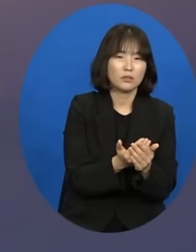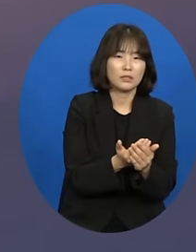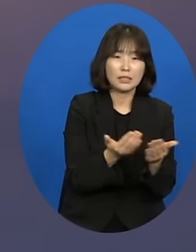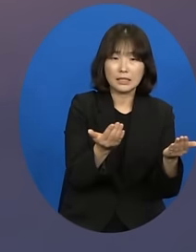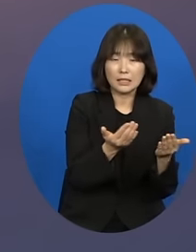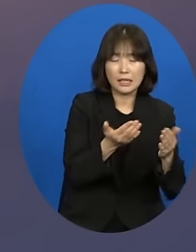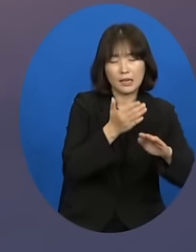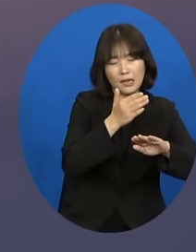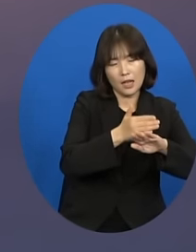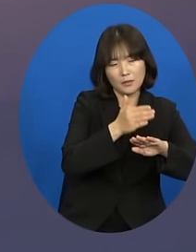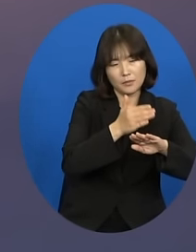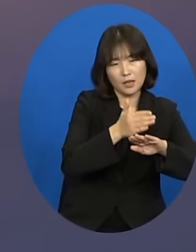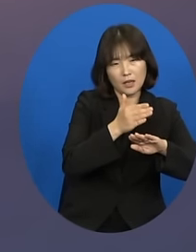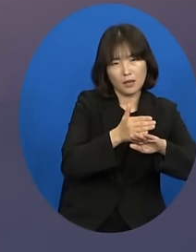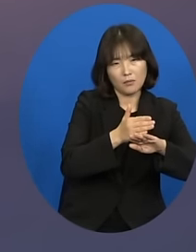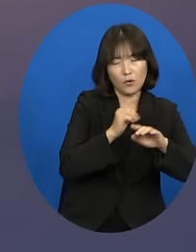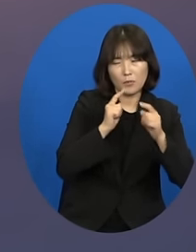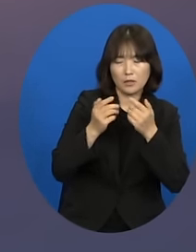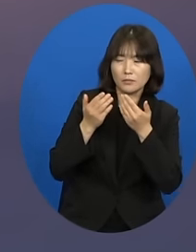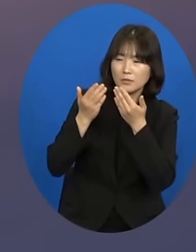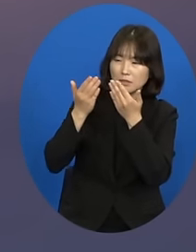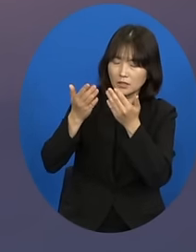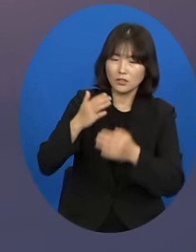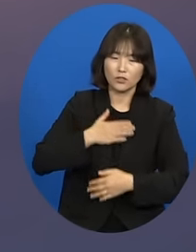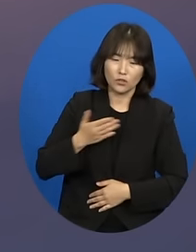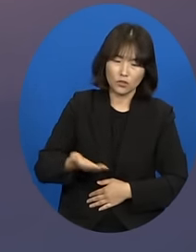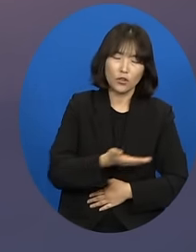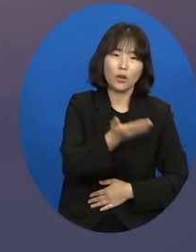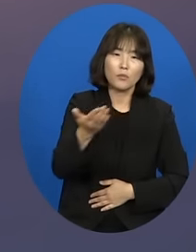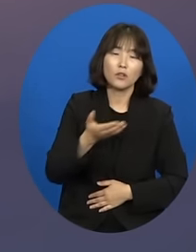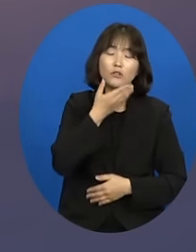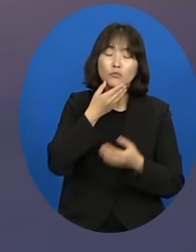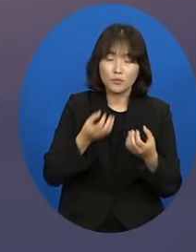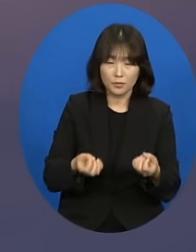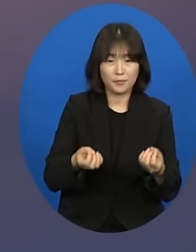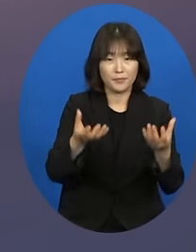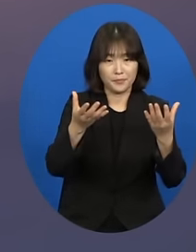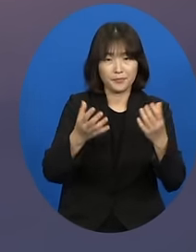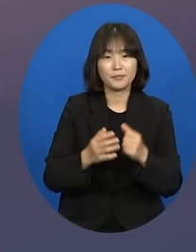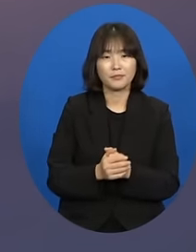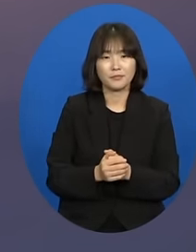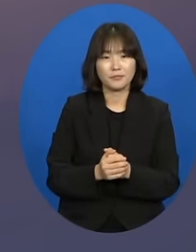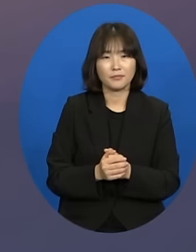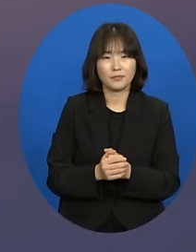감사함으로 아뢰는 저와 여러분 되기를 축원합니다. 아무것도 염려하지 말고.